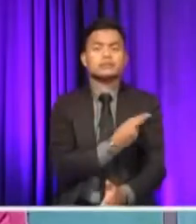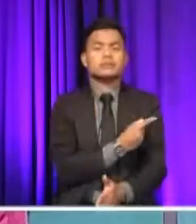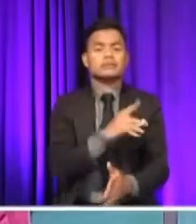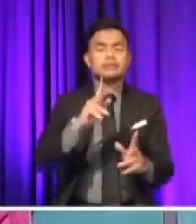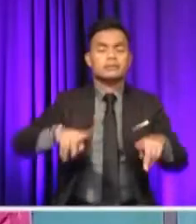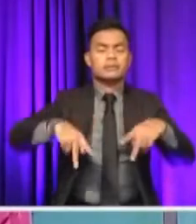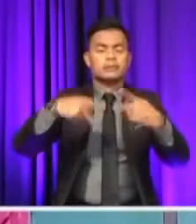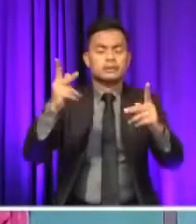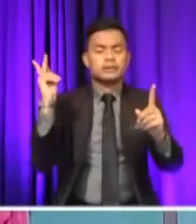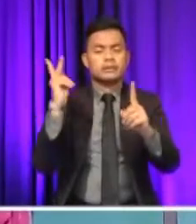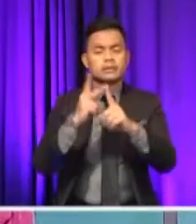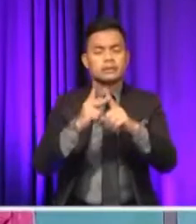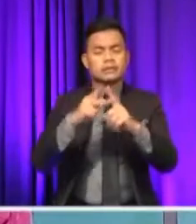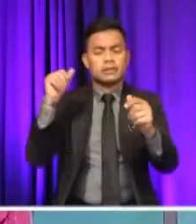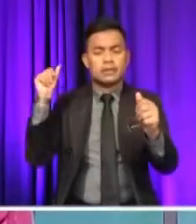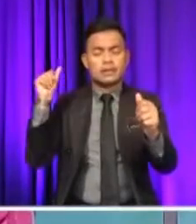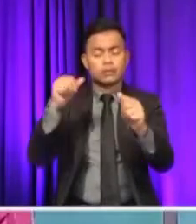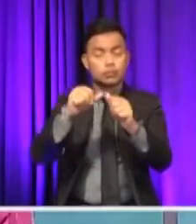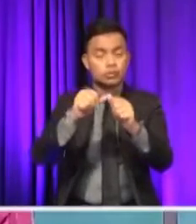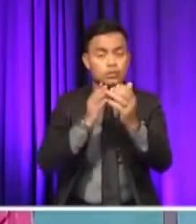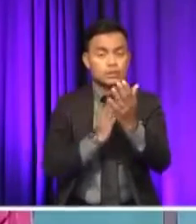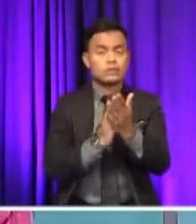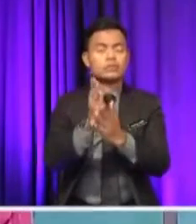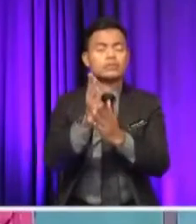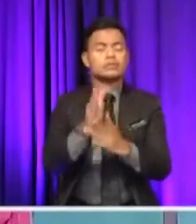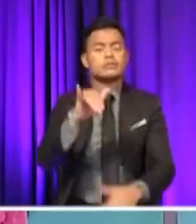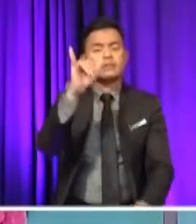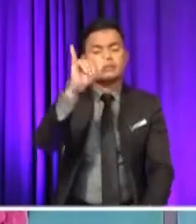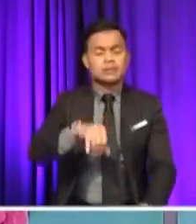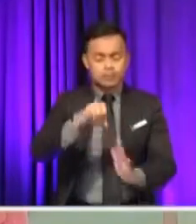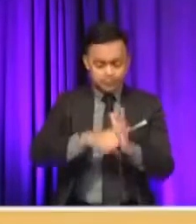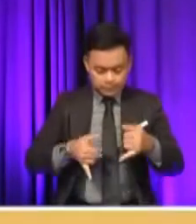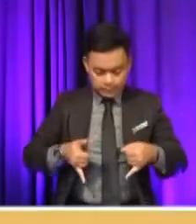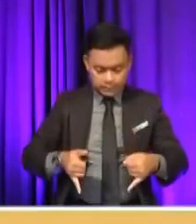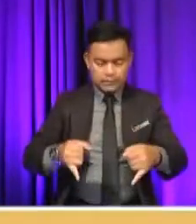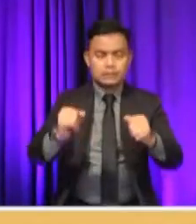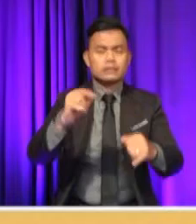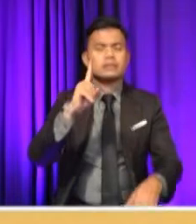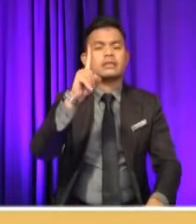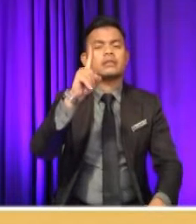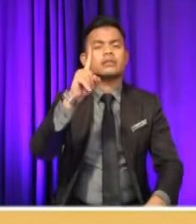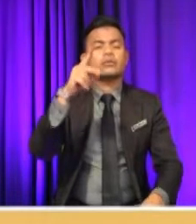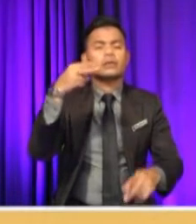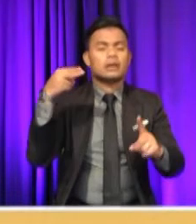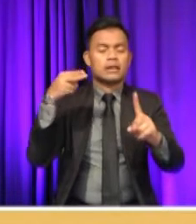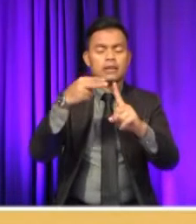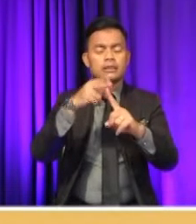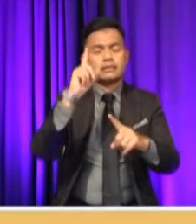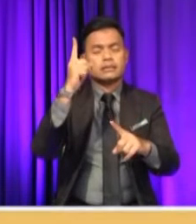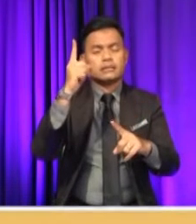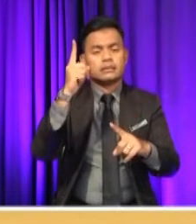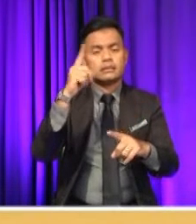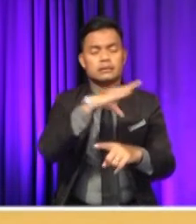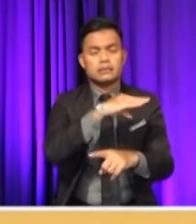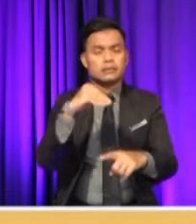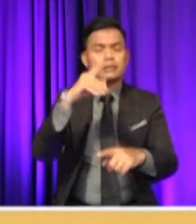AT. Arus terus yang mengalir sehala sahaja dan mempunyai magnitud yang tetap.